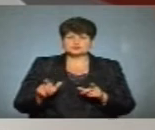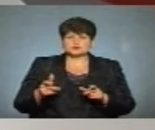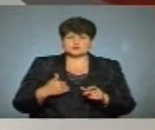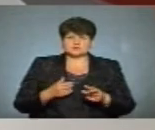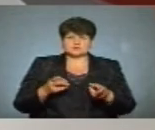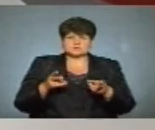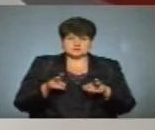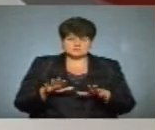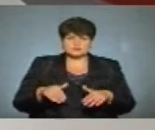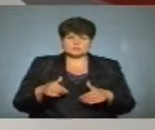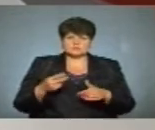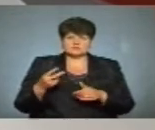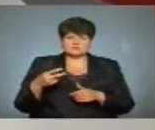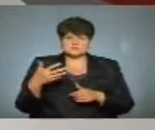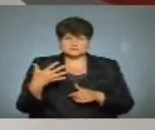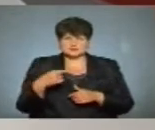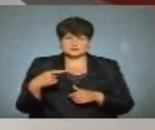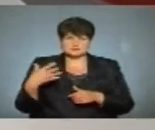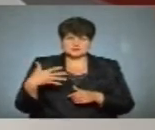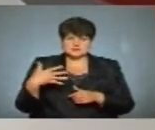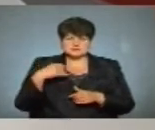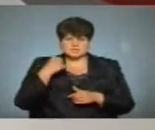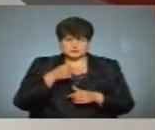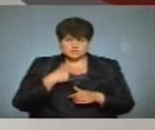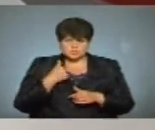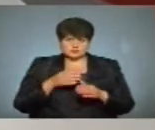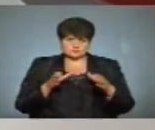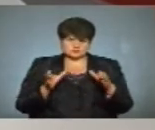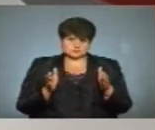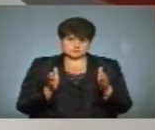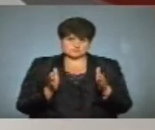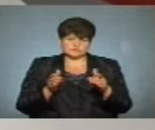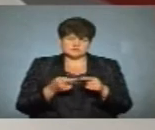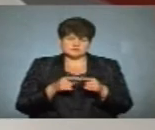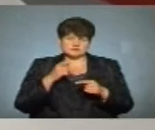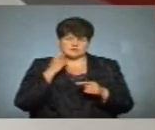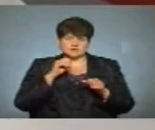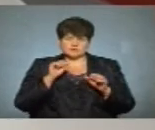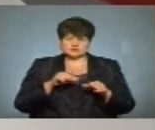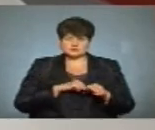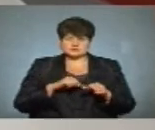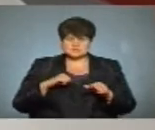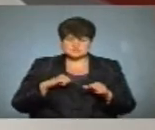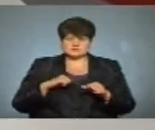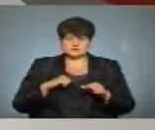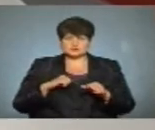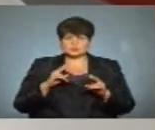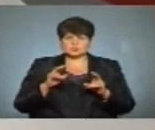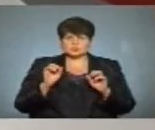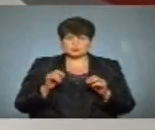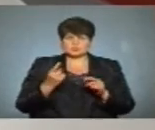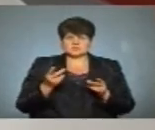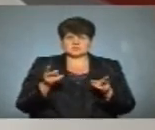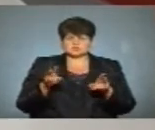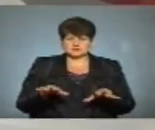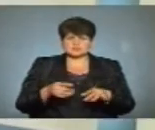залишитись. Ми рекомендували 25-55 років, таку вікову категорію, десь люди спроможні самі справитись будуть, хто може один залишитись.